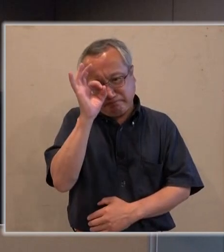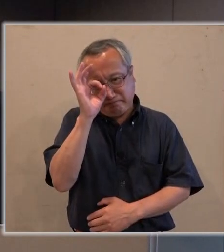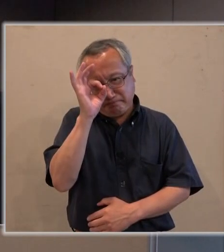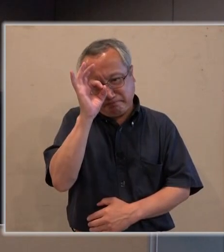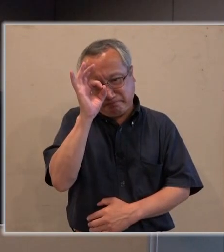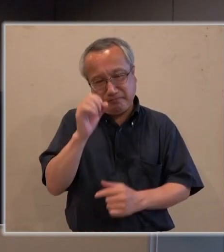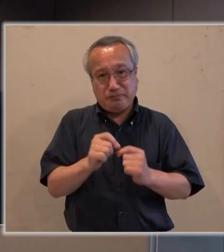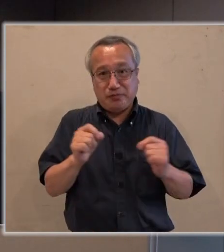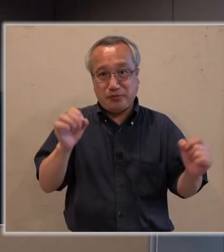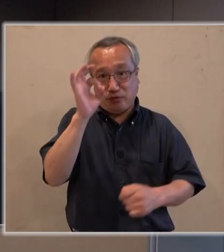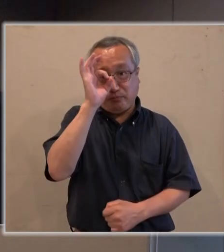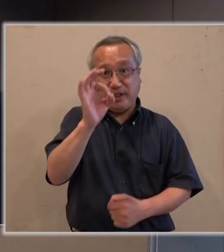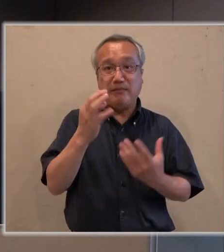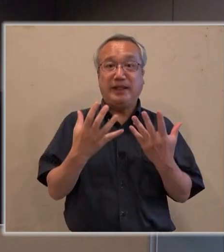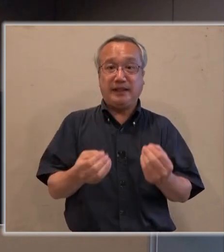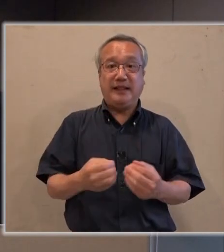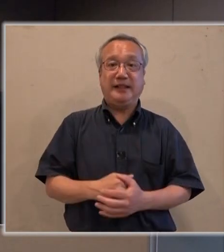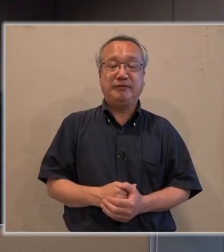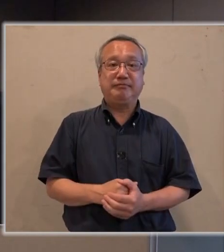ました。